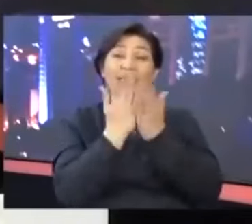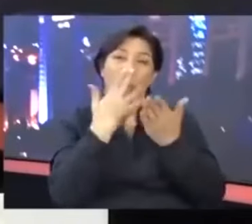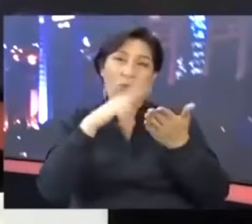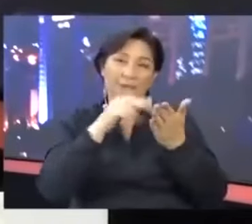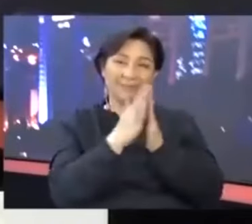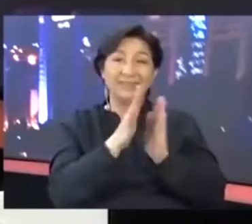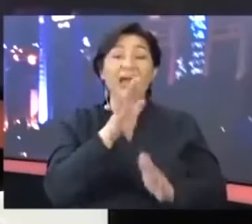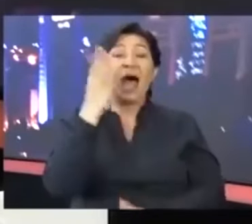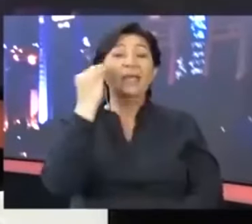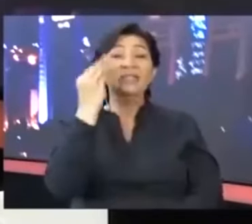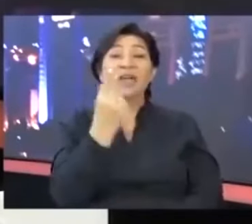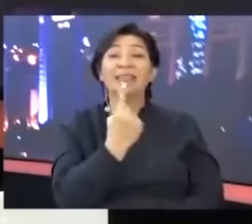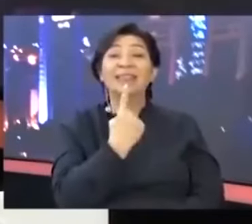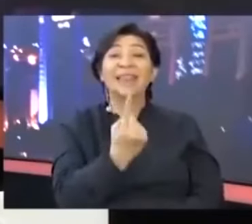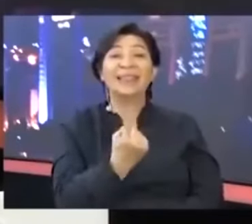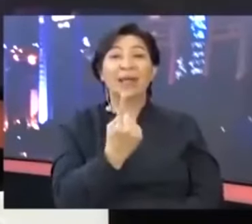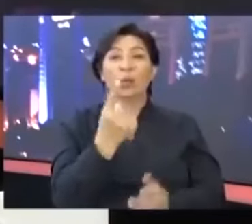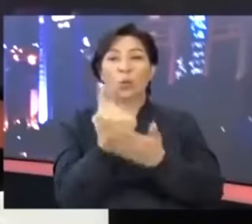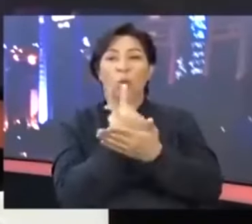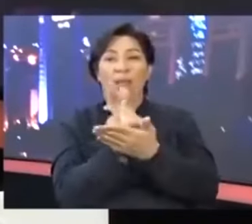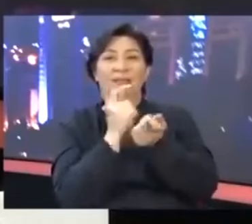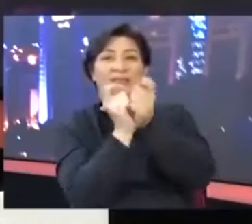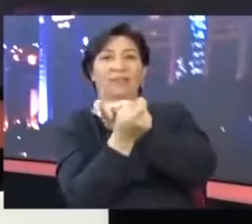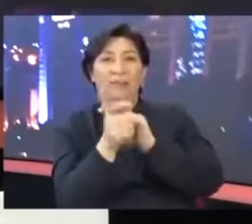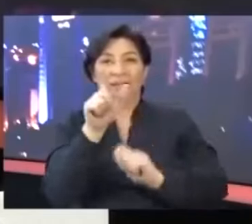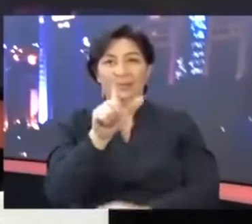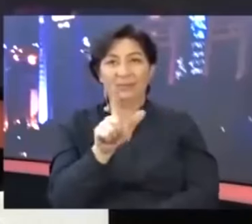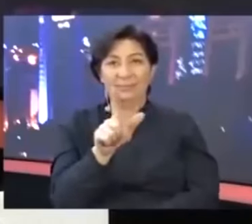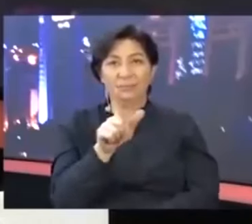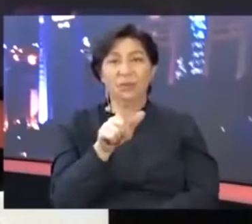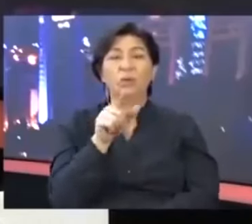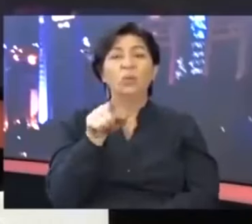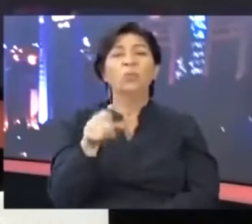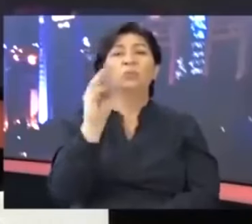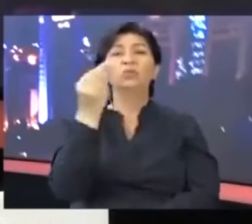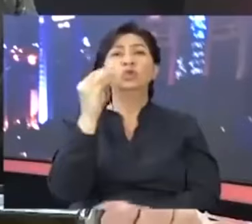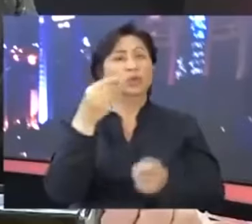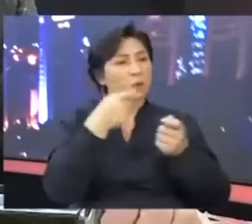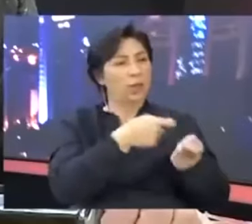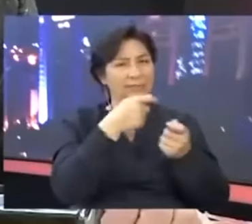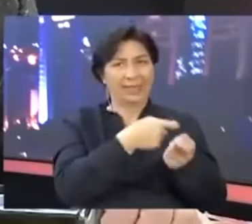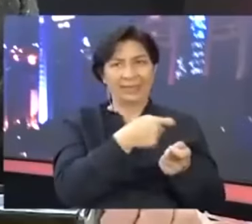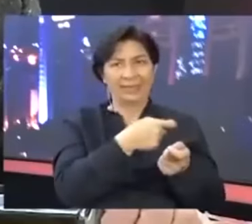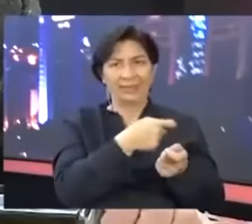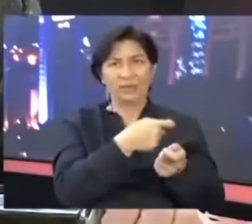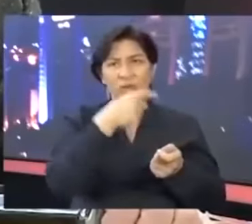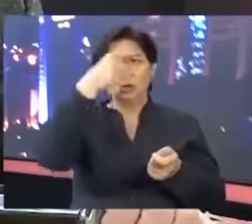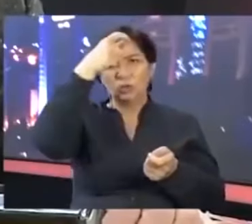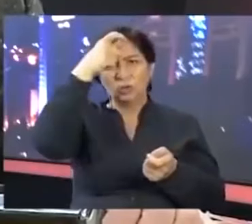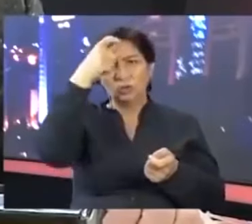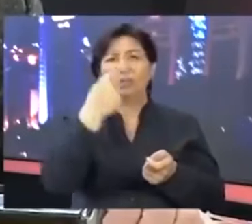bir liseli çocuğun anlayacağı dilde Kur'an'ı çevirmek lazım Evet şimdi şunu söylemek istiyorum bunu bir çocuğa öğretsen öğretsen